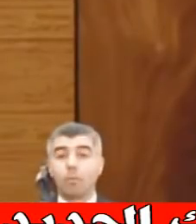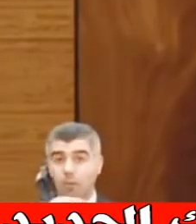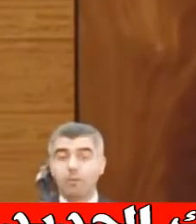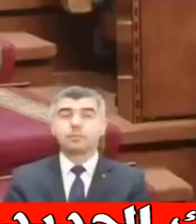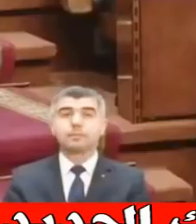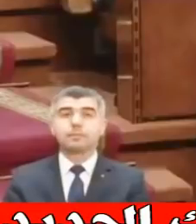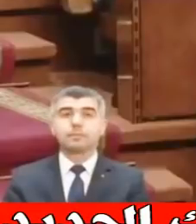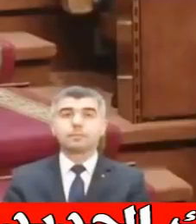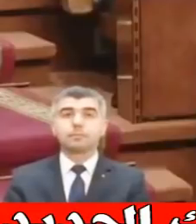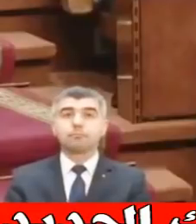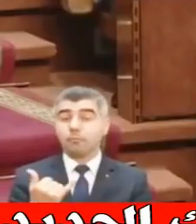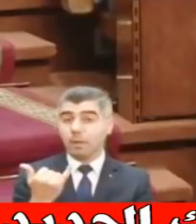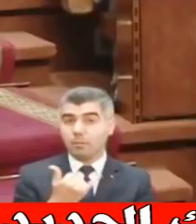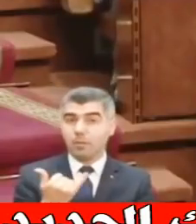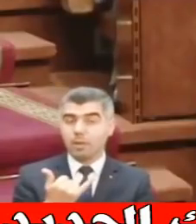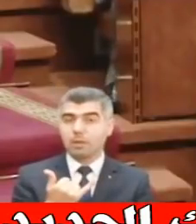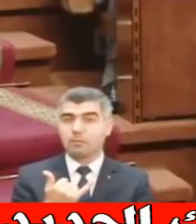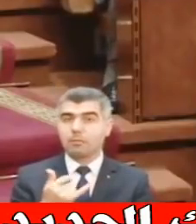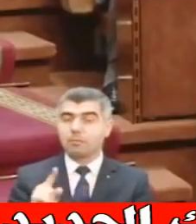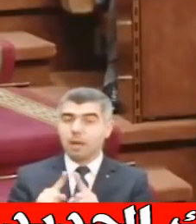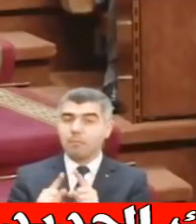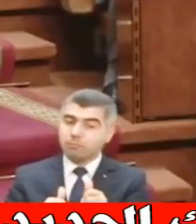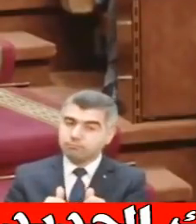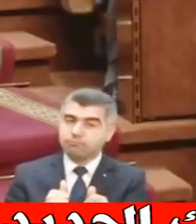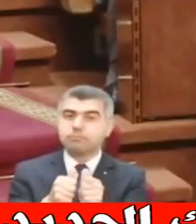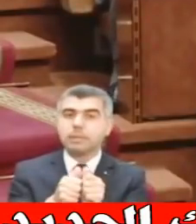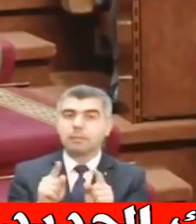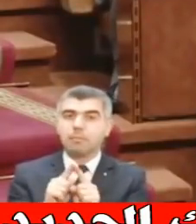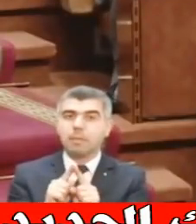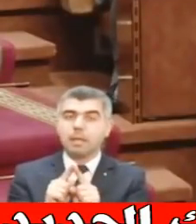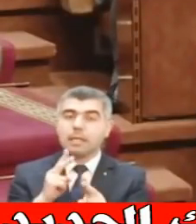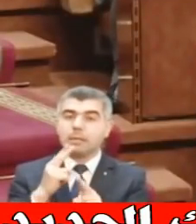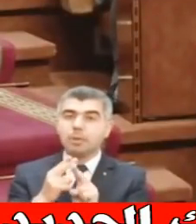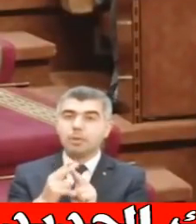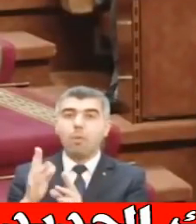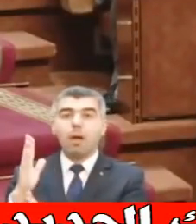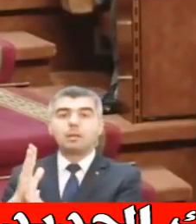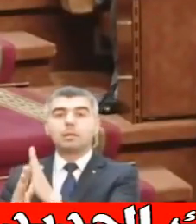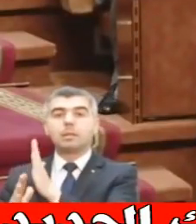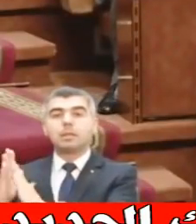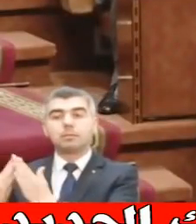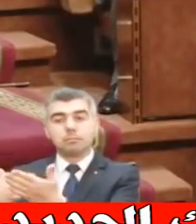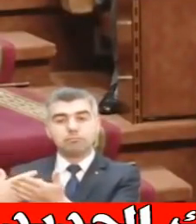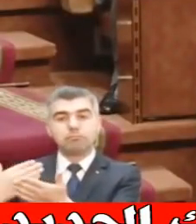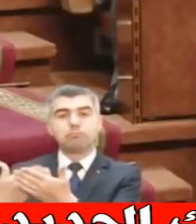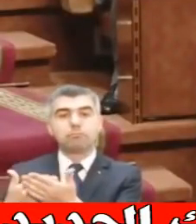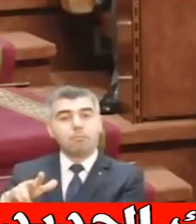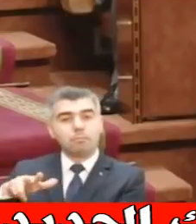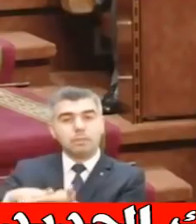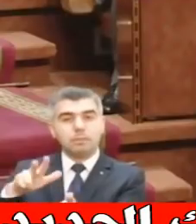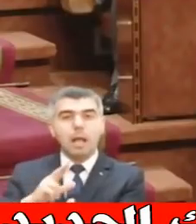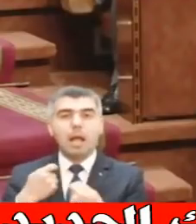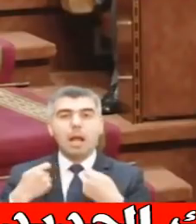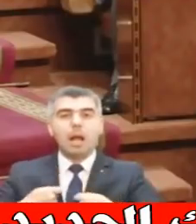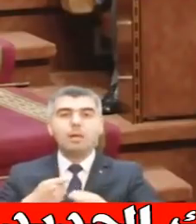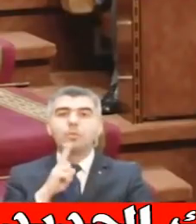في مناخ تنافسي يحتكم لتكافؤ الفرص. وأشارت النائبة البرلمانية بكلمات مؤثرة إلى أن